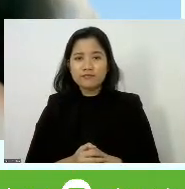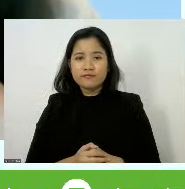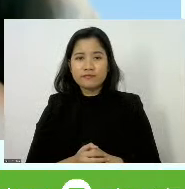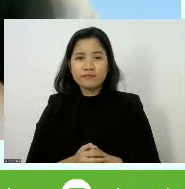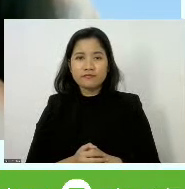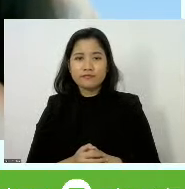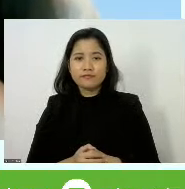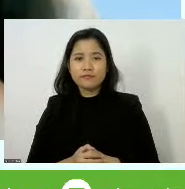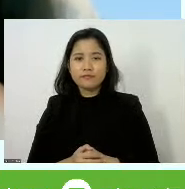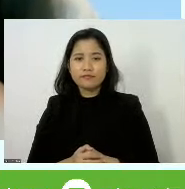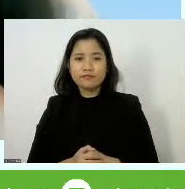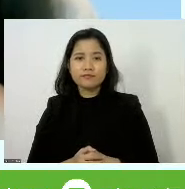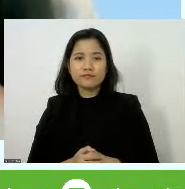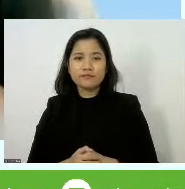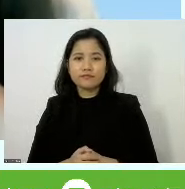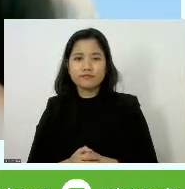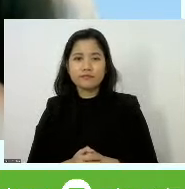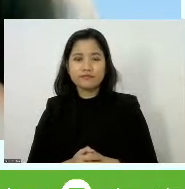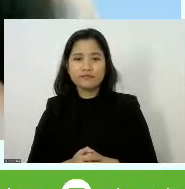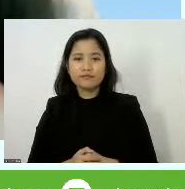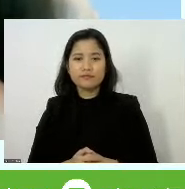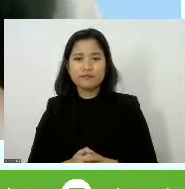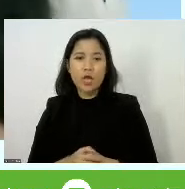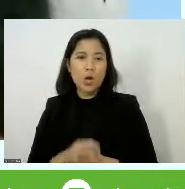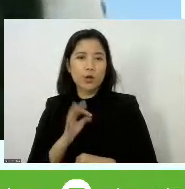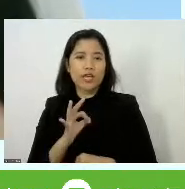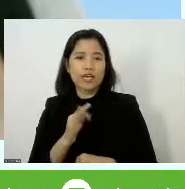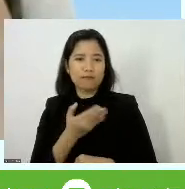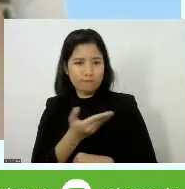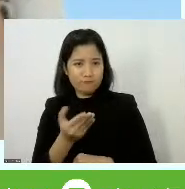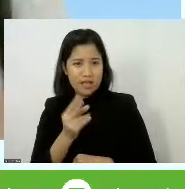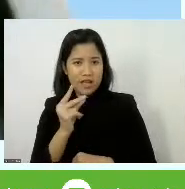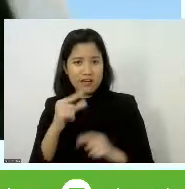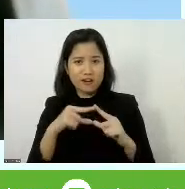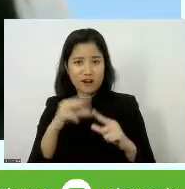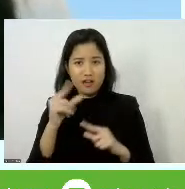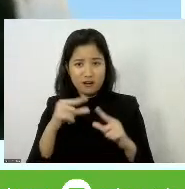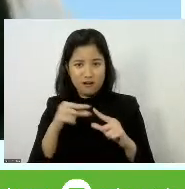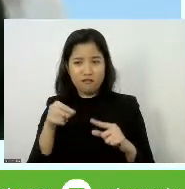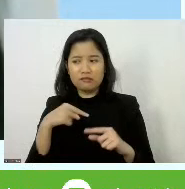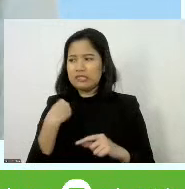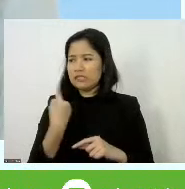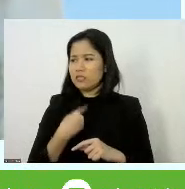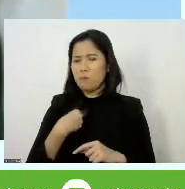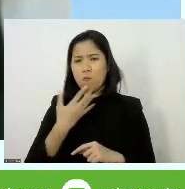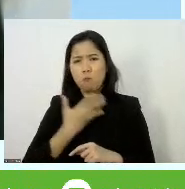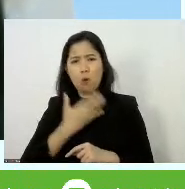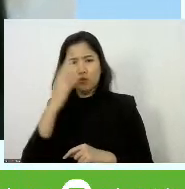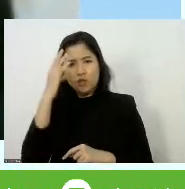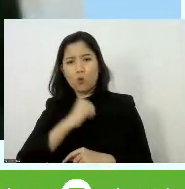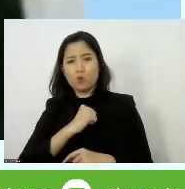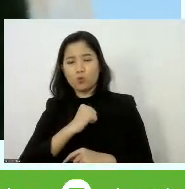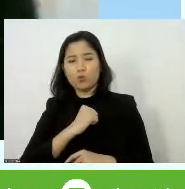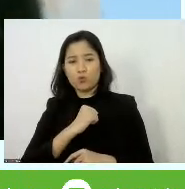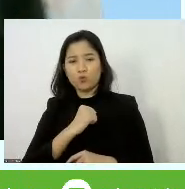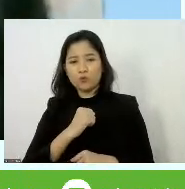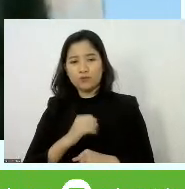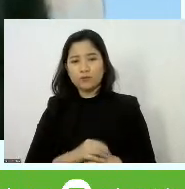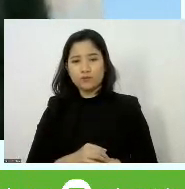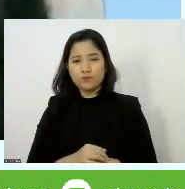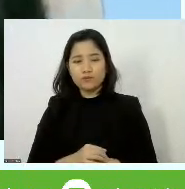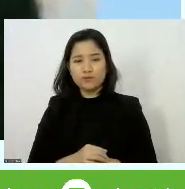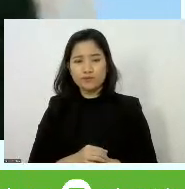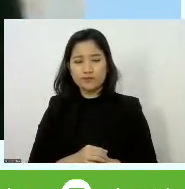baik-baik Nah kalau dari kamu Nira kita penasaran juga sih sebenarnya kira-kira kalau